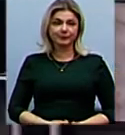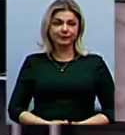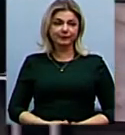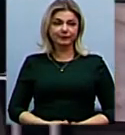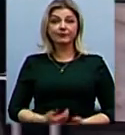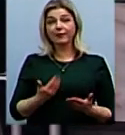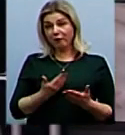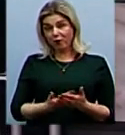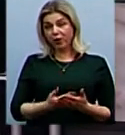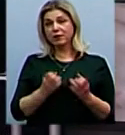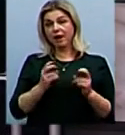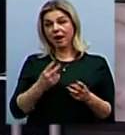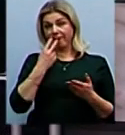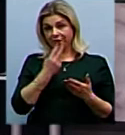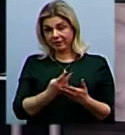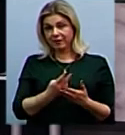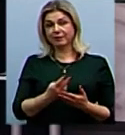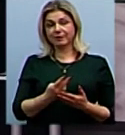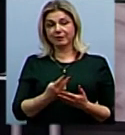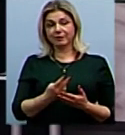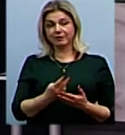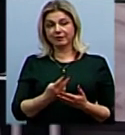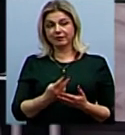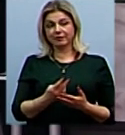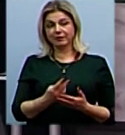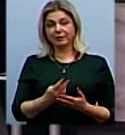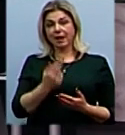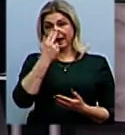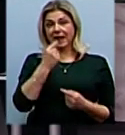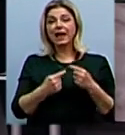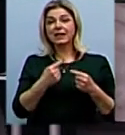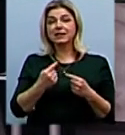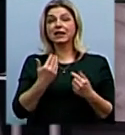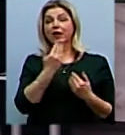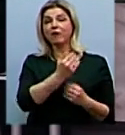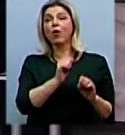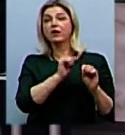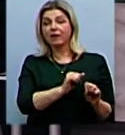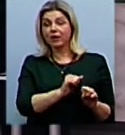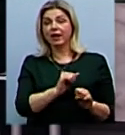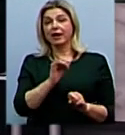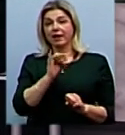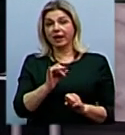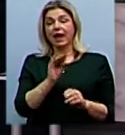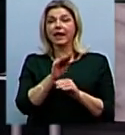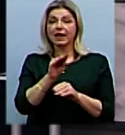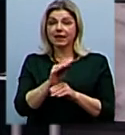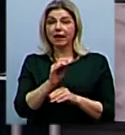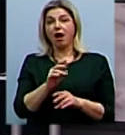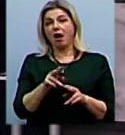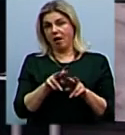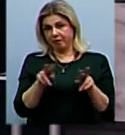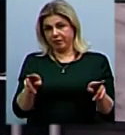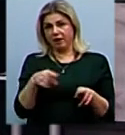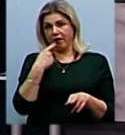Отже, бачите, як не парадоксально, але і традиційні прихильники, і традиційний критик, вони практично про